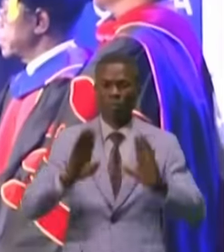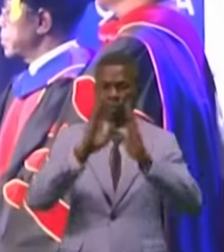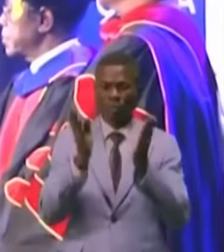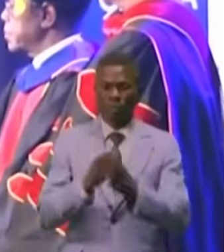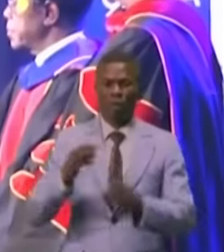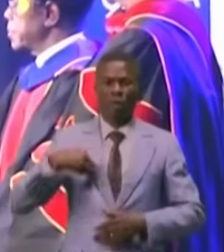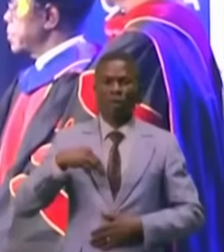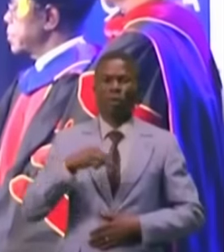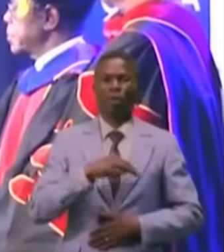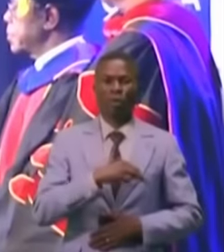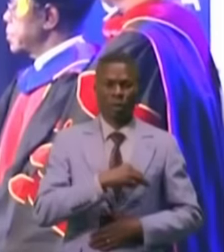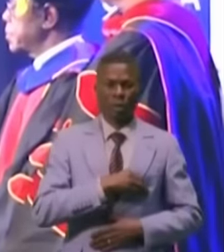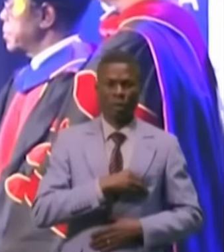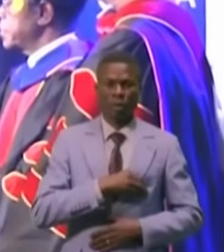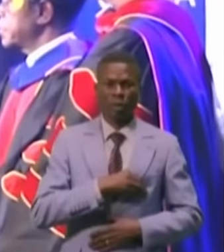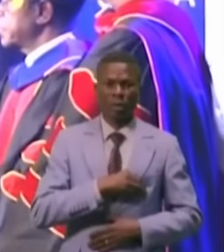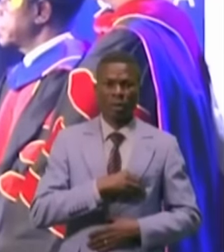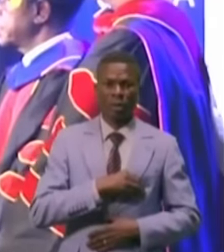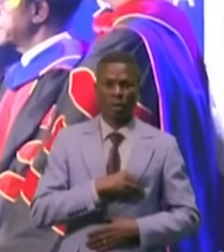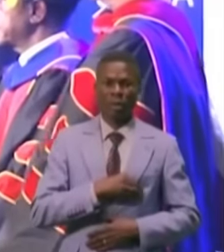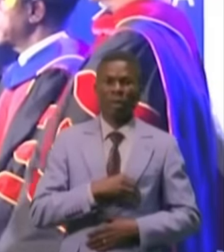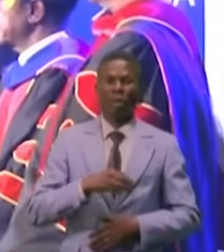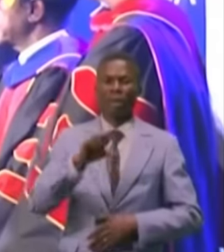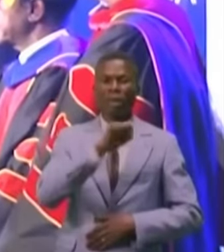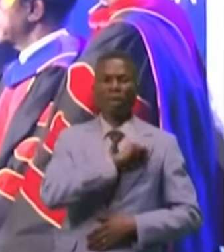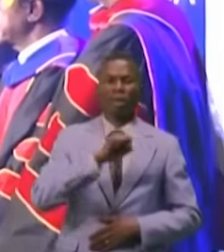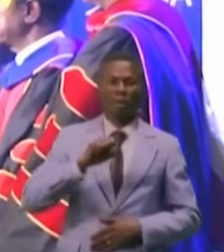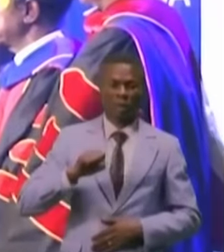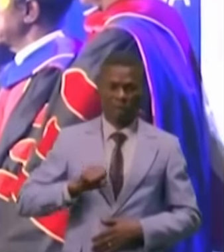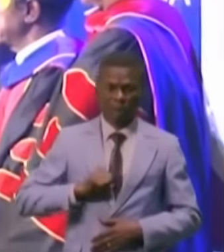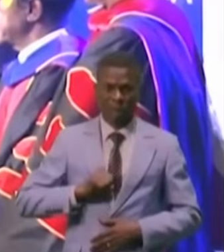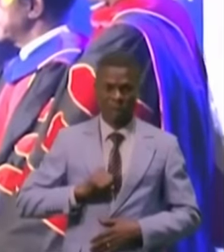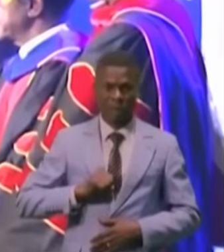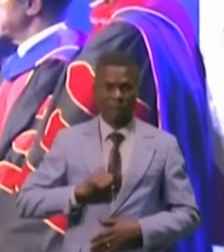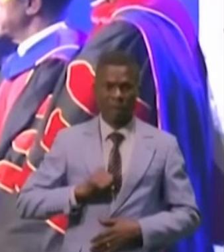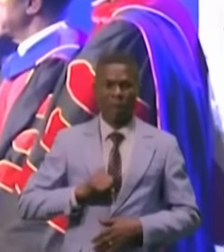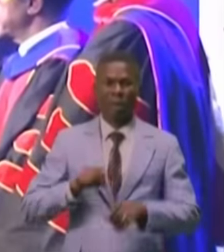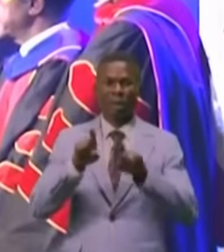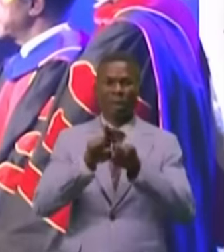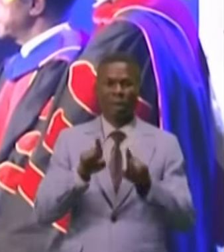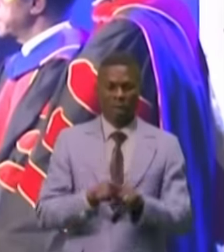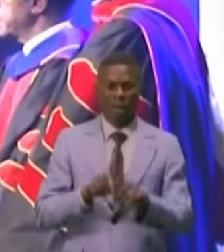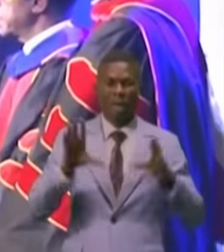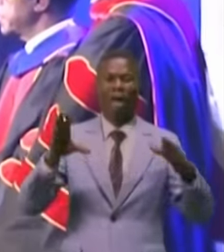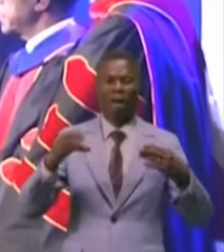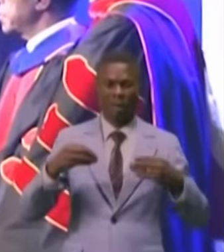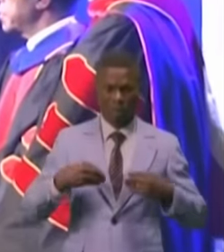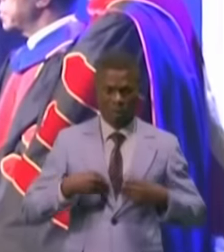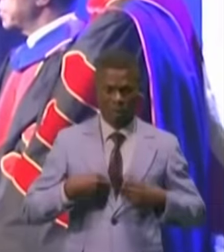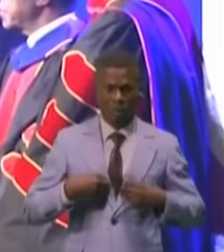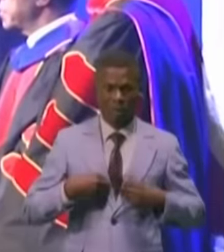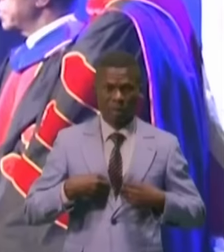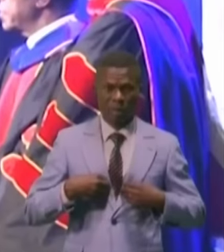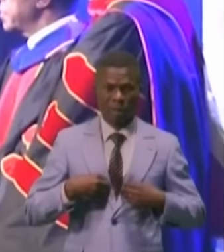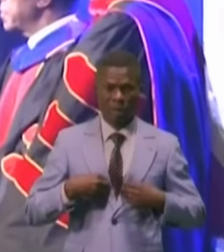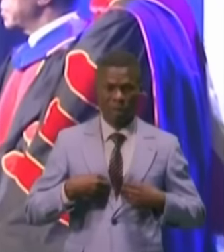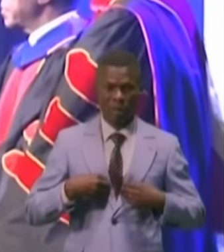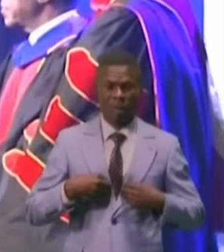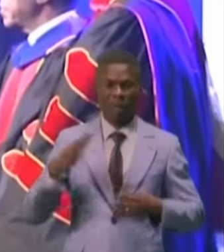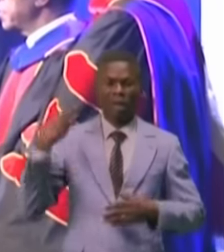du Sénat ont accepté la